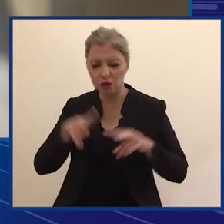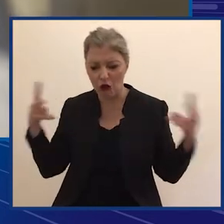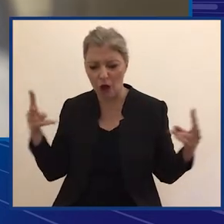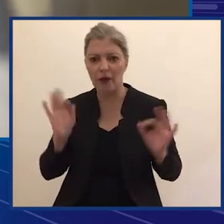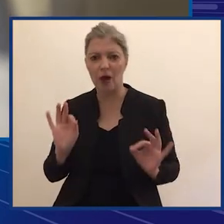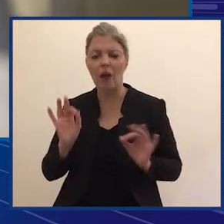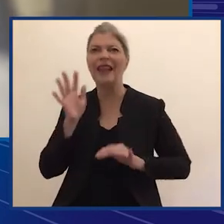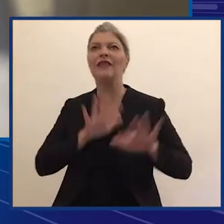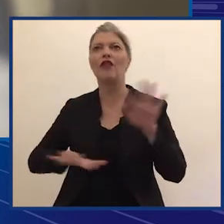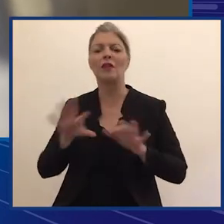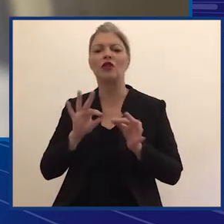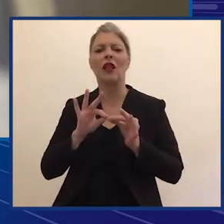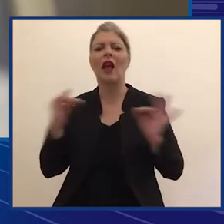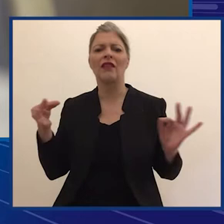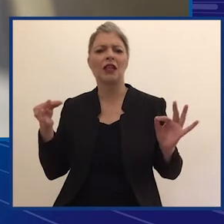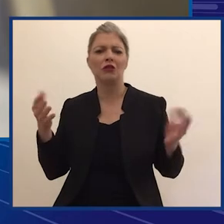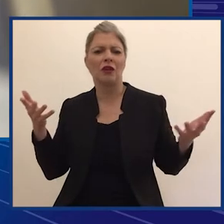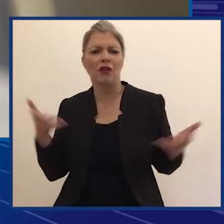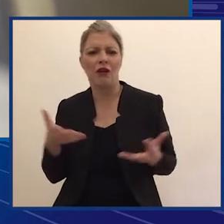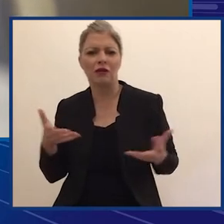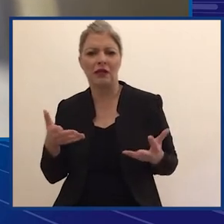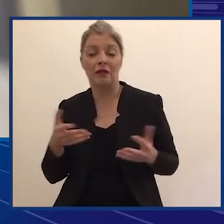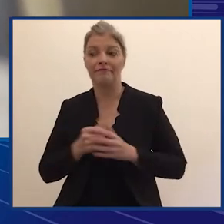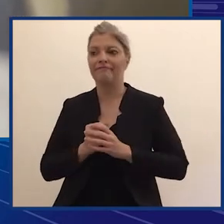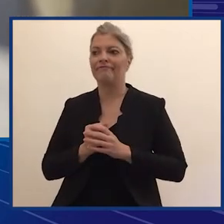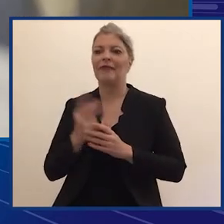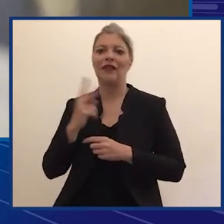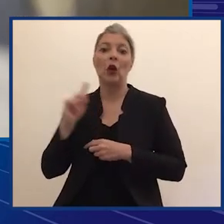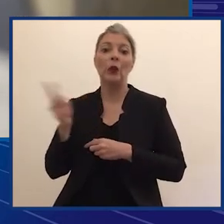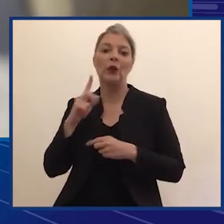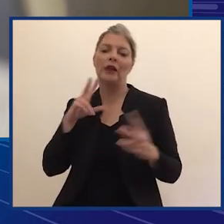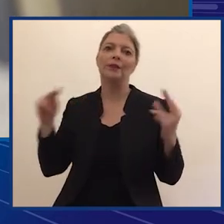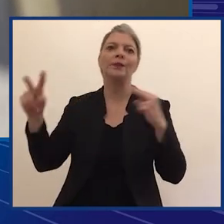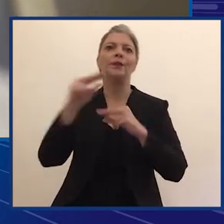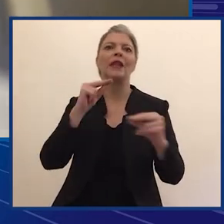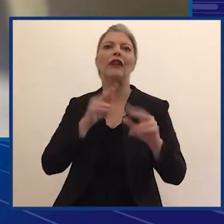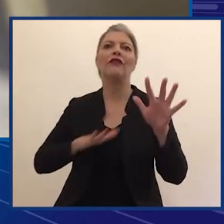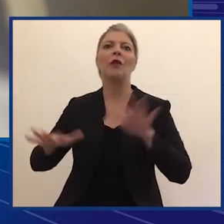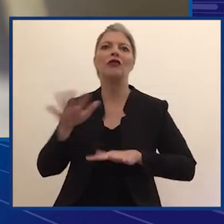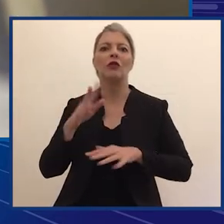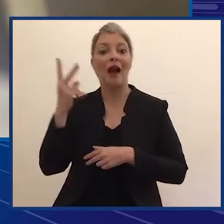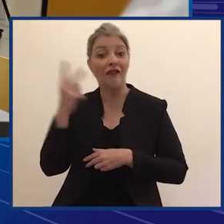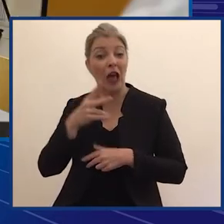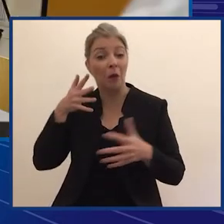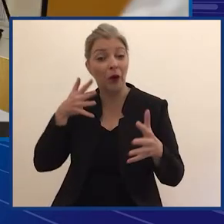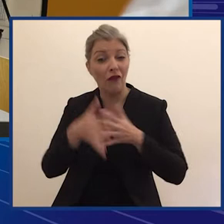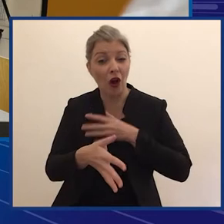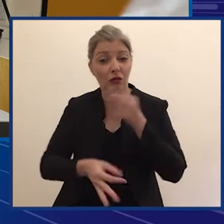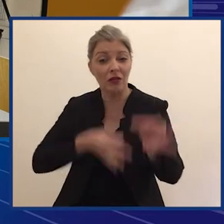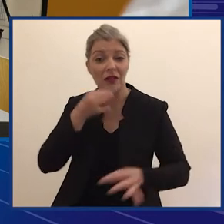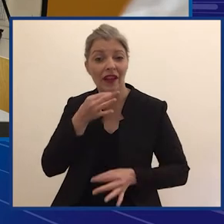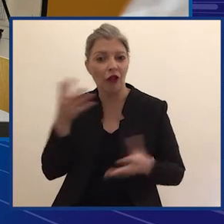dalle telecomunicazioni è definire quello che è l'informazione. Tutti parliamo di informazione, pochi sanno che l'informazione può essere